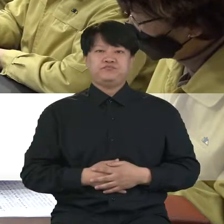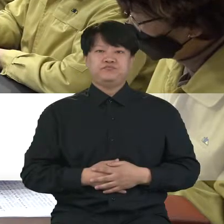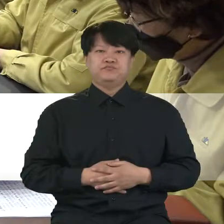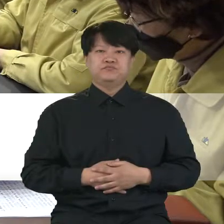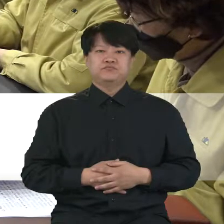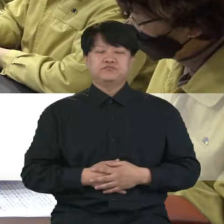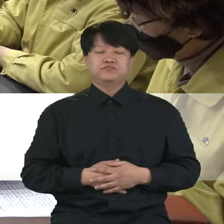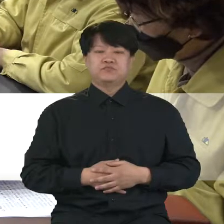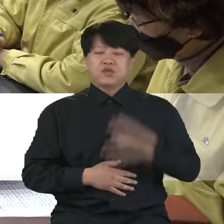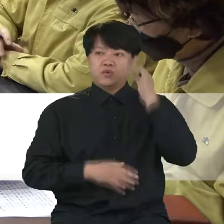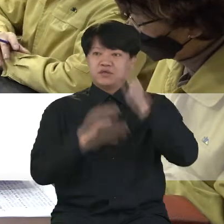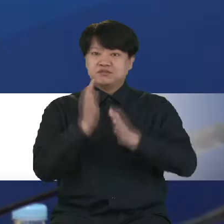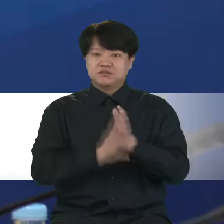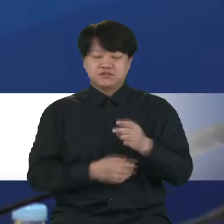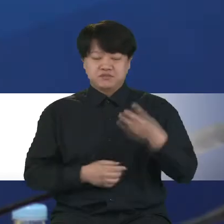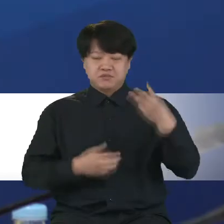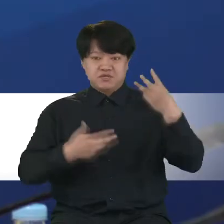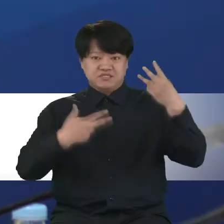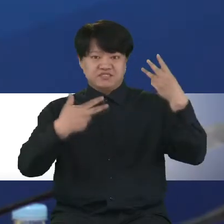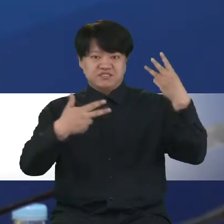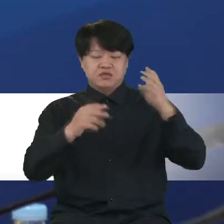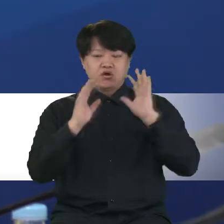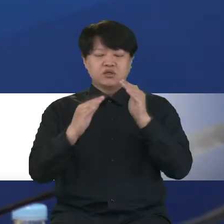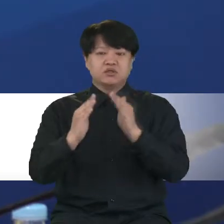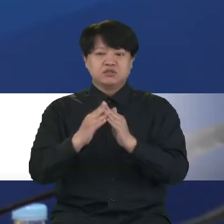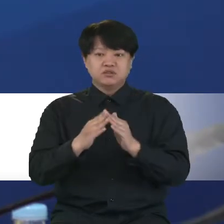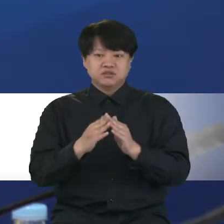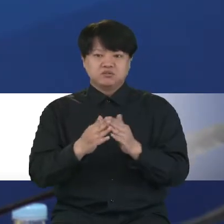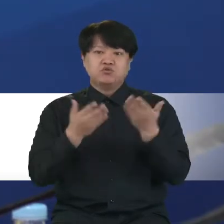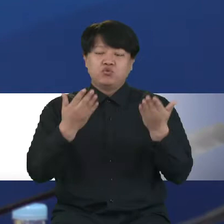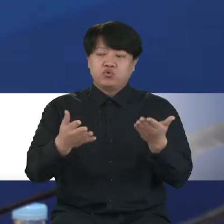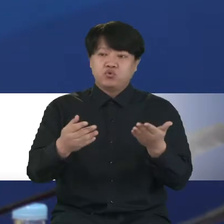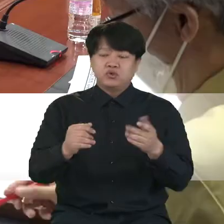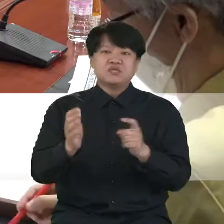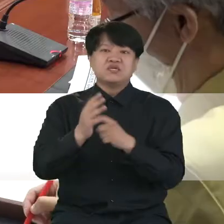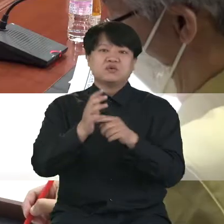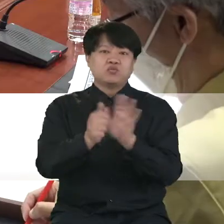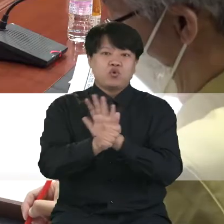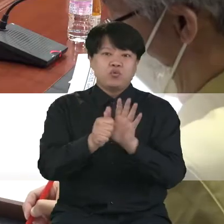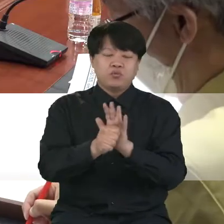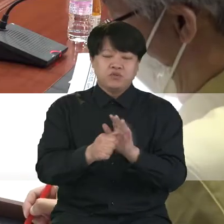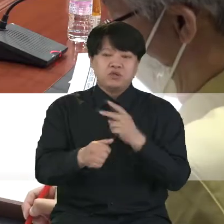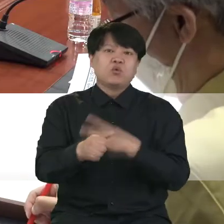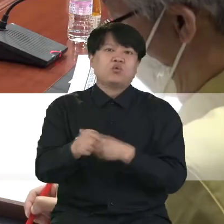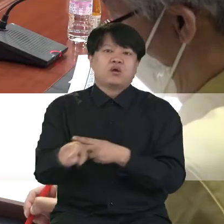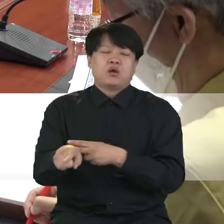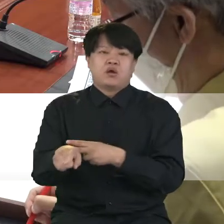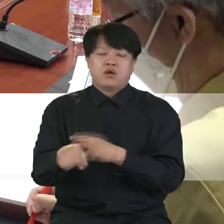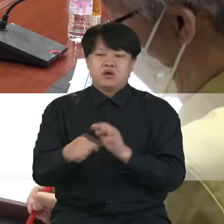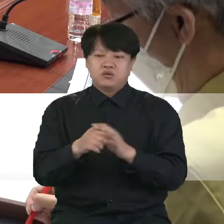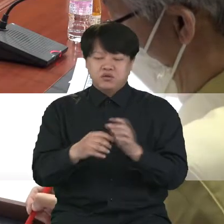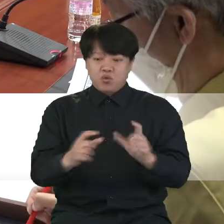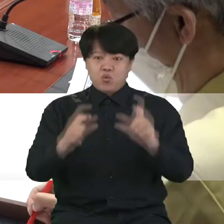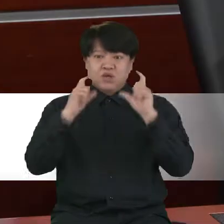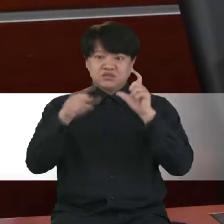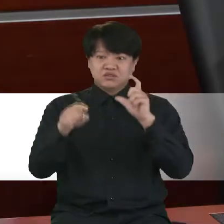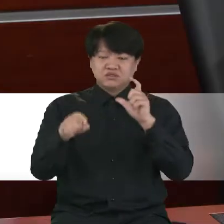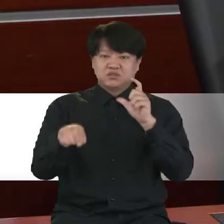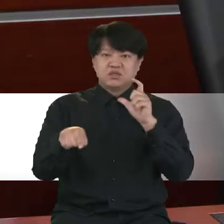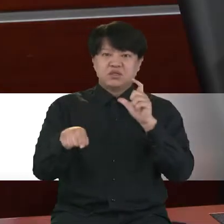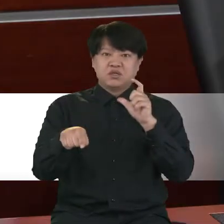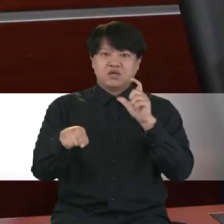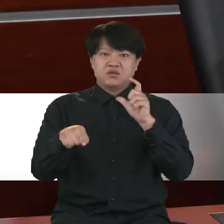포항시는 지난 7일 어린이집 휴원 중에 긴급 돌본 근무를 한 어린이집 교사가 코론 알고 확진 판정을 받은